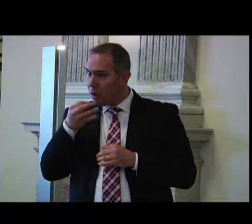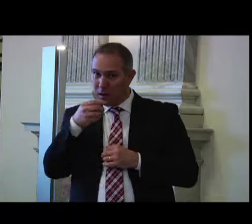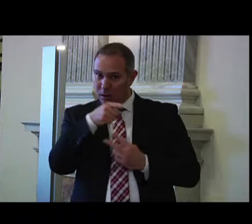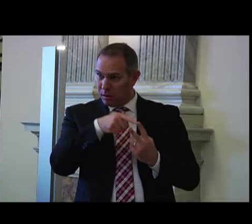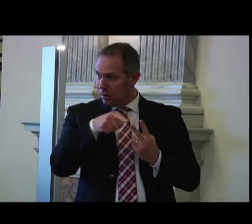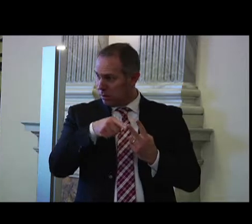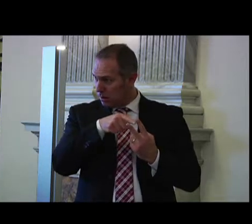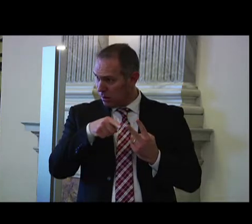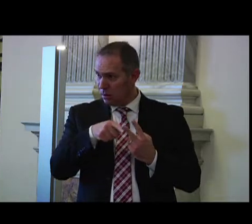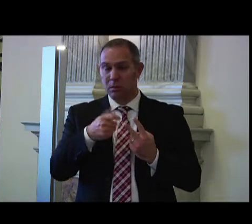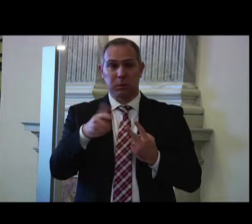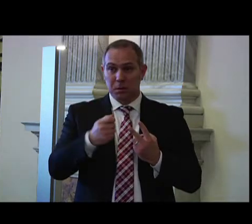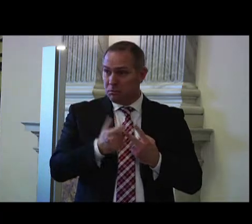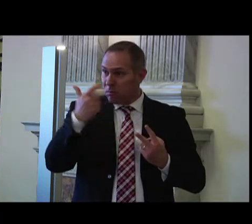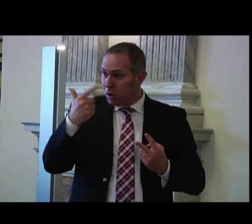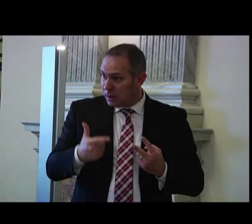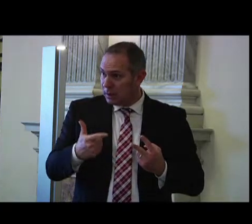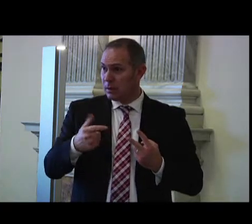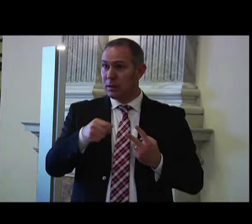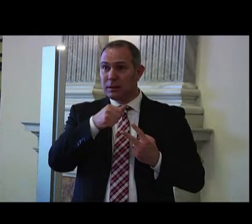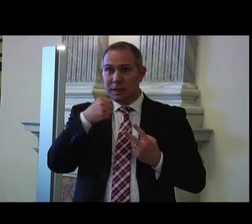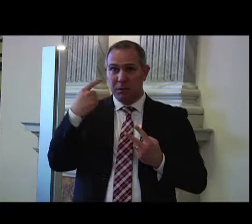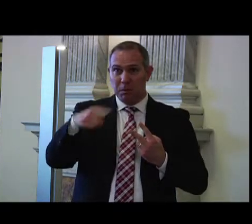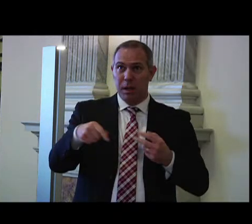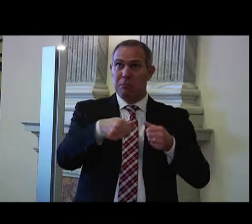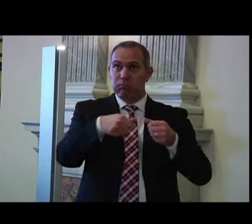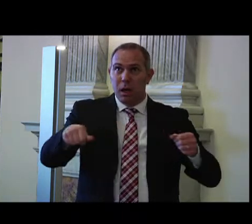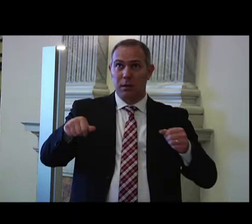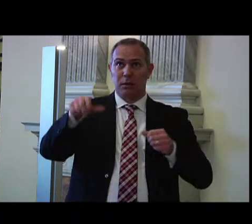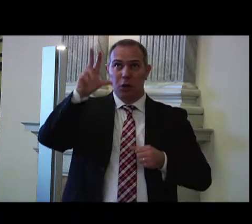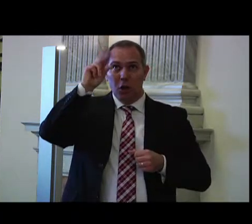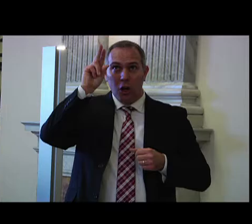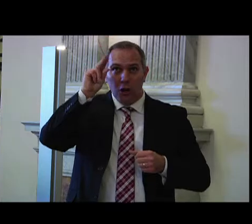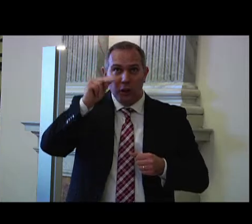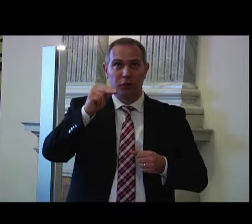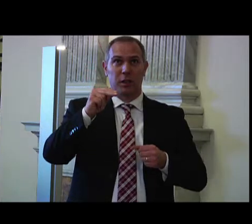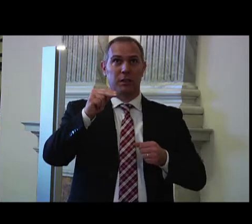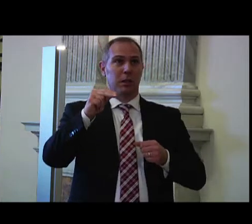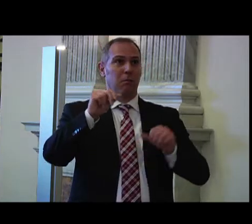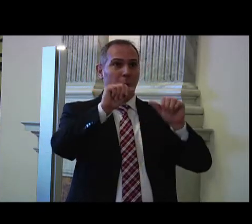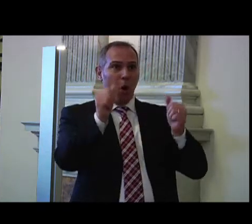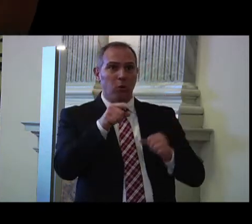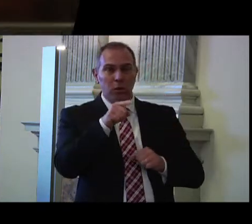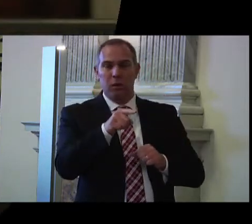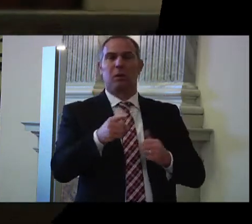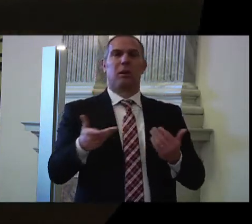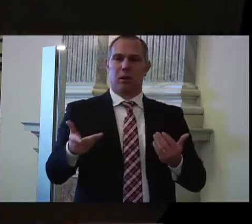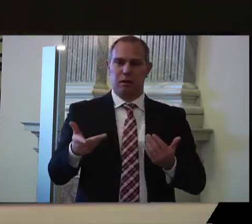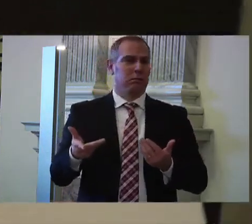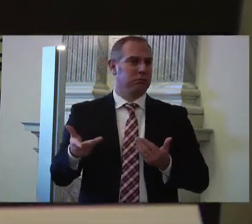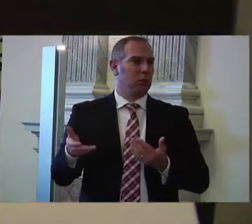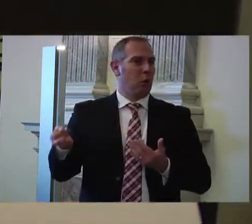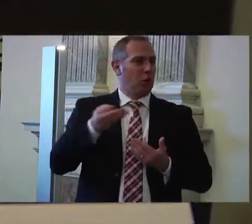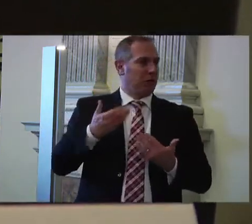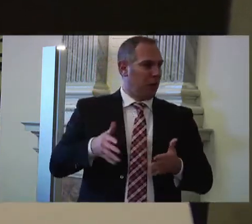ritenuti importanti per chi vuole avere una conoscenza di base dei temi principali del modulo. Poi, oltre ai